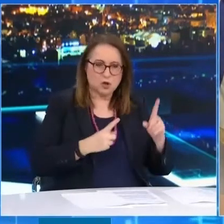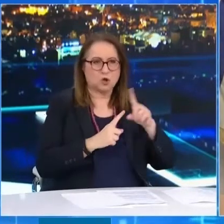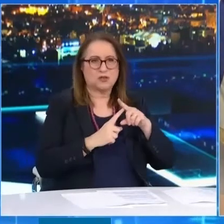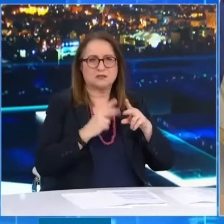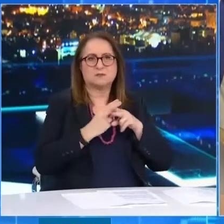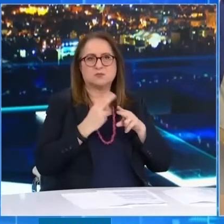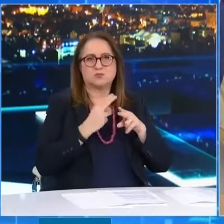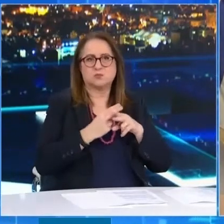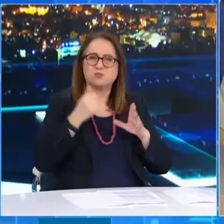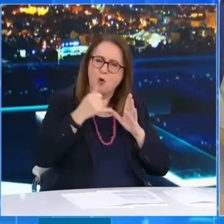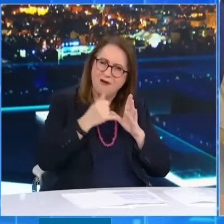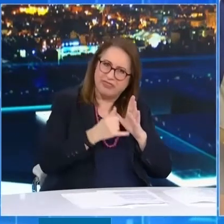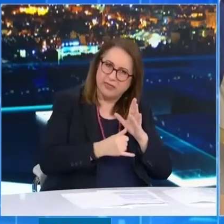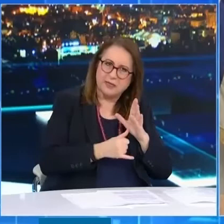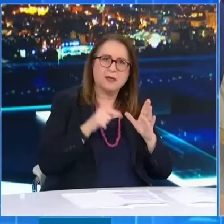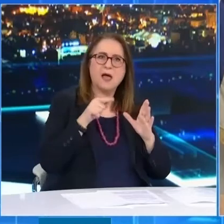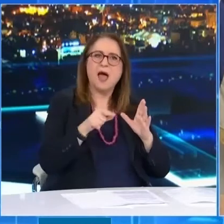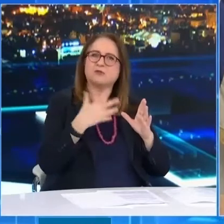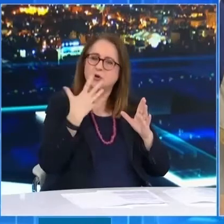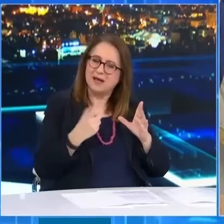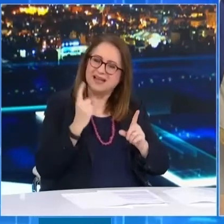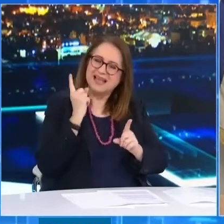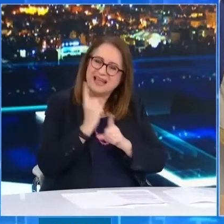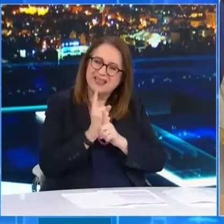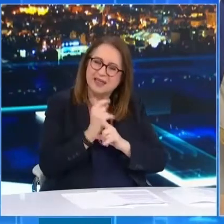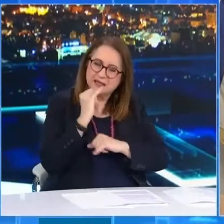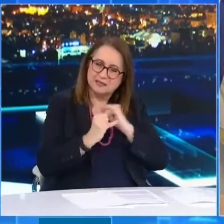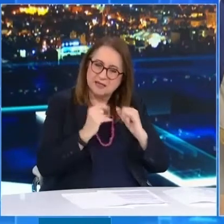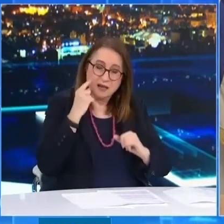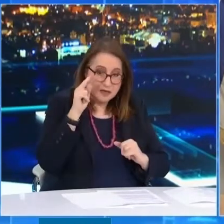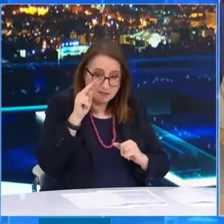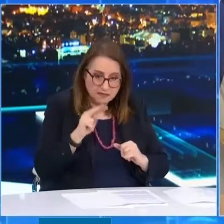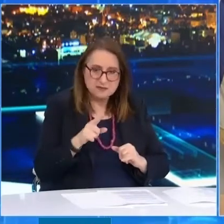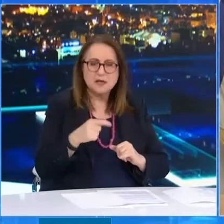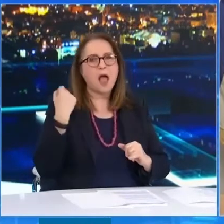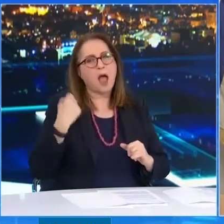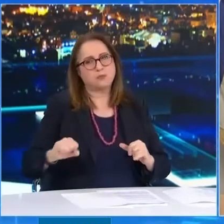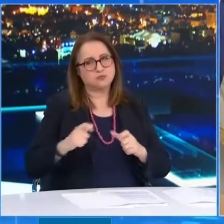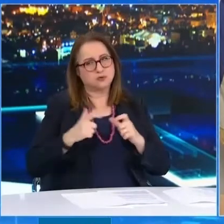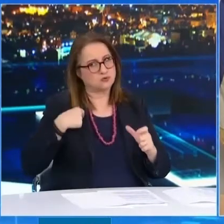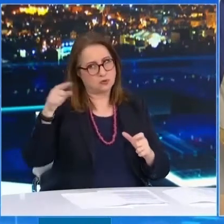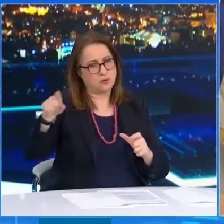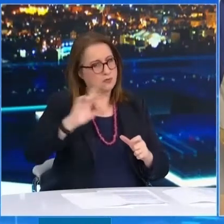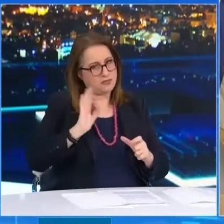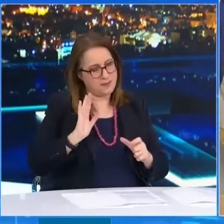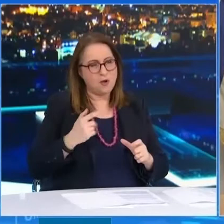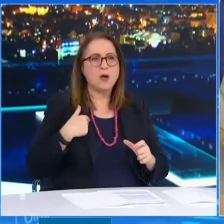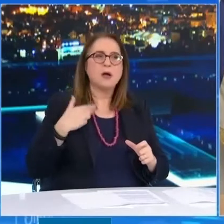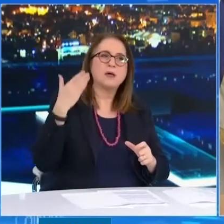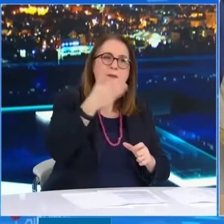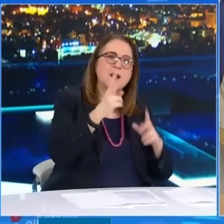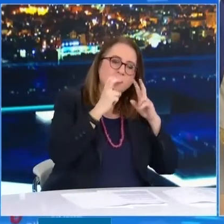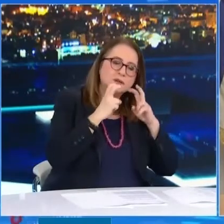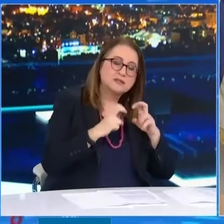θα αναγράφεται στο σχετικό ιστότοπο, προκειμένου να δικαιολογηθεί η απουσία από το σχολείο. Όσοι μαθητές